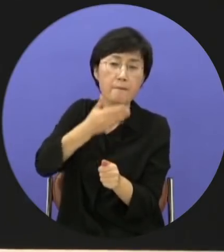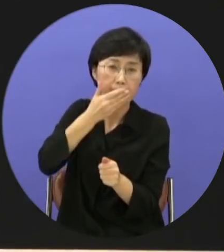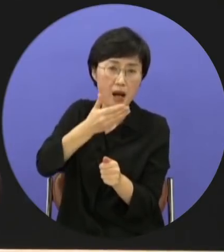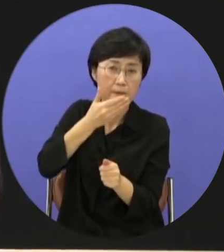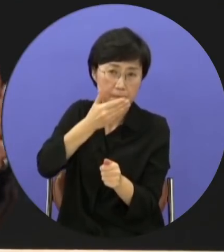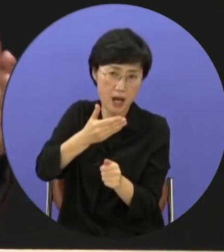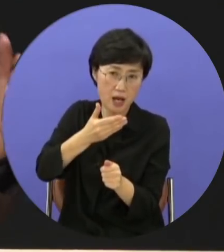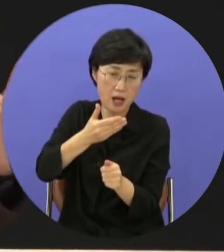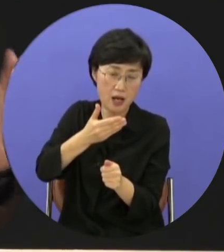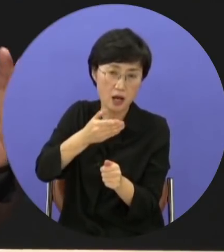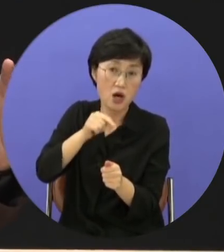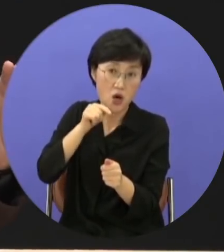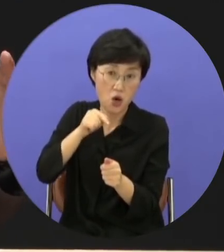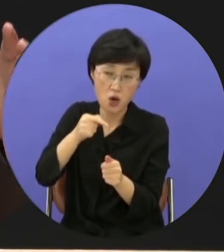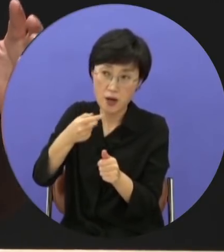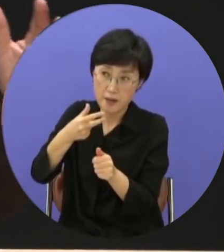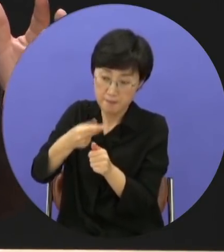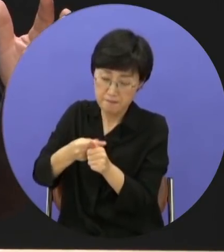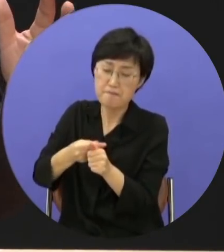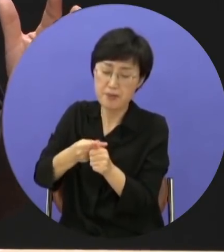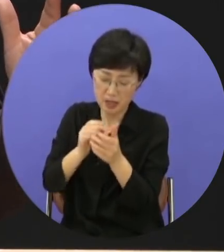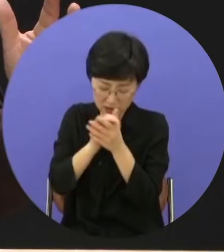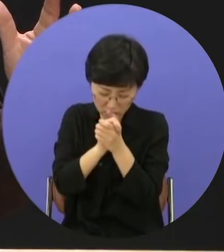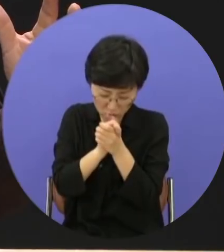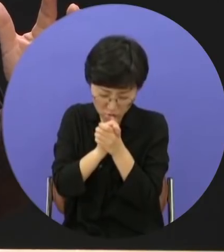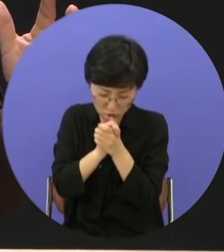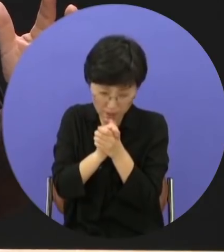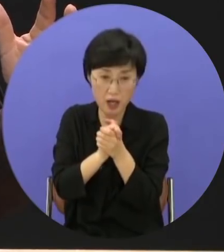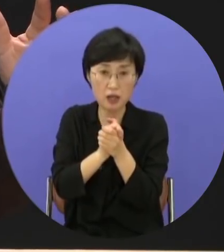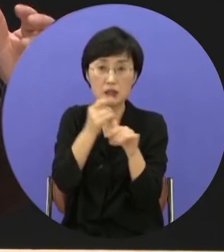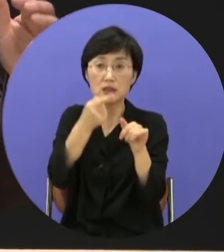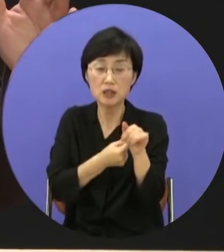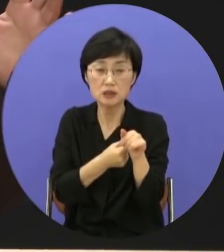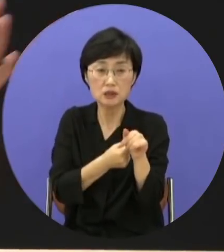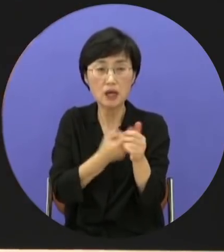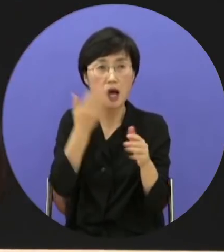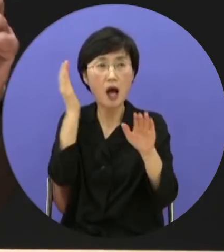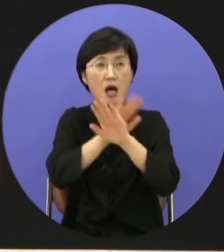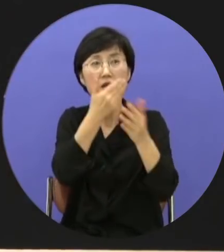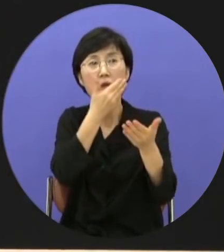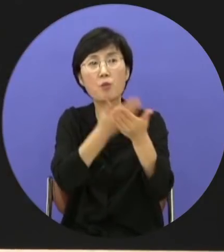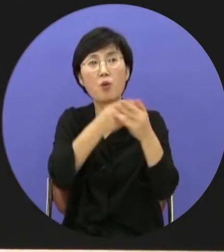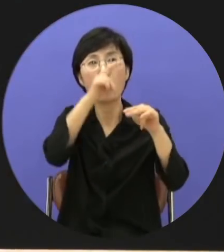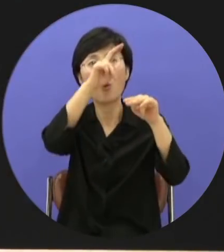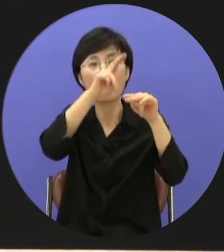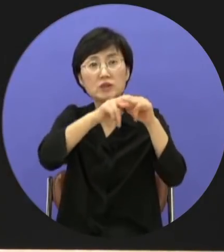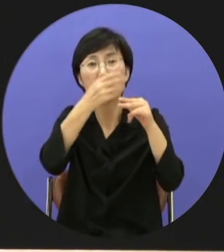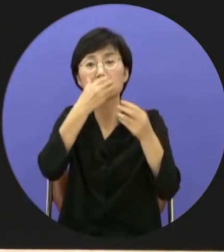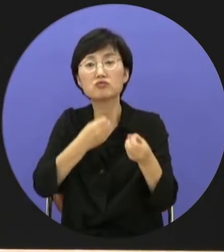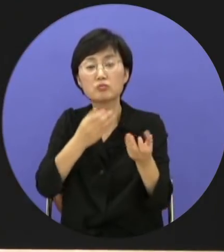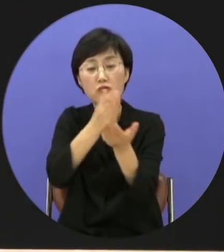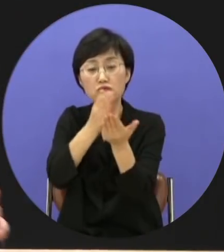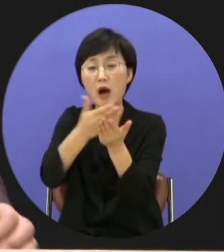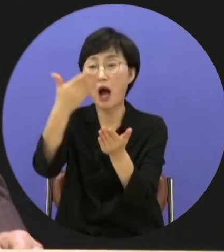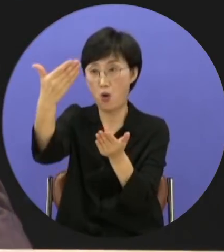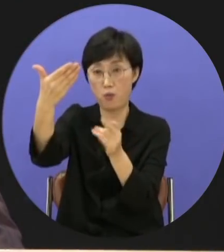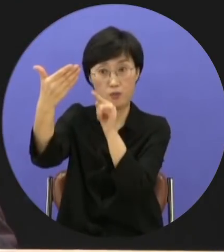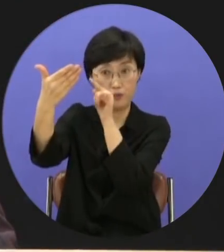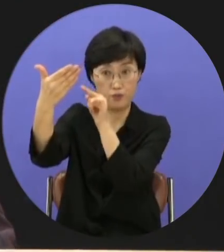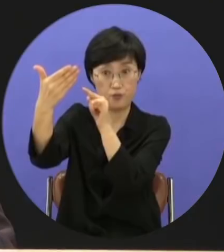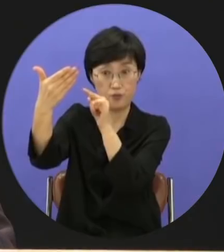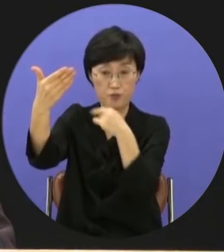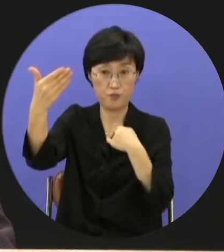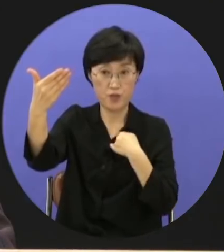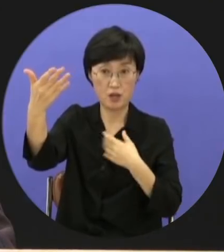기도를 시작하기 시작하면요. 하늘 보좌 축복 아홉 가지가 각인되게 돼 있어요. And if you just begin this prayer a little bit, then